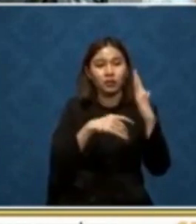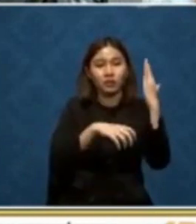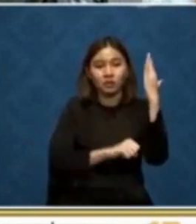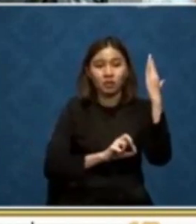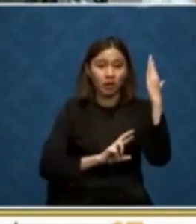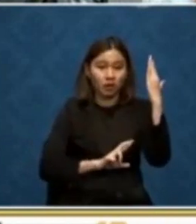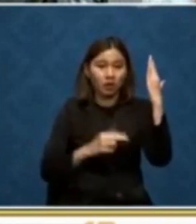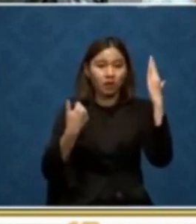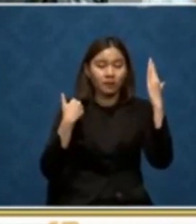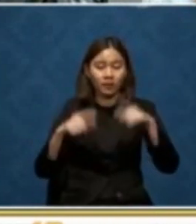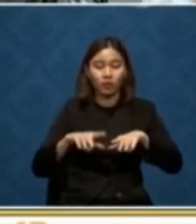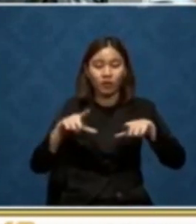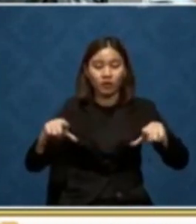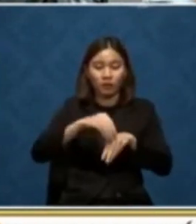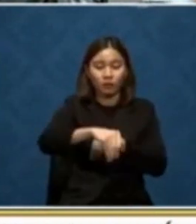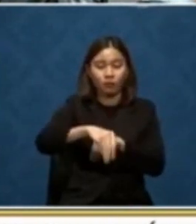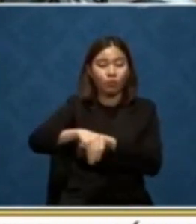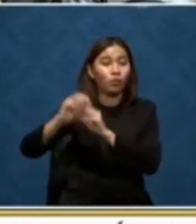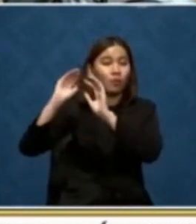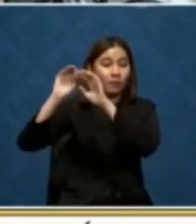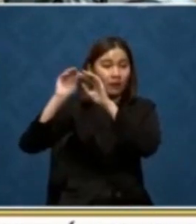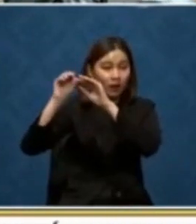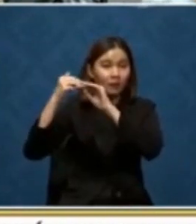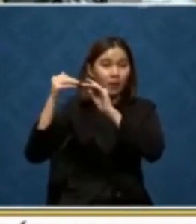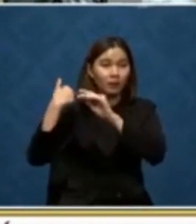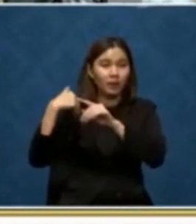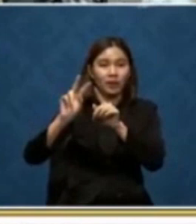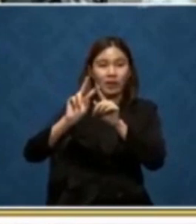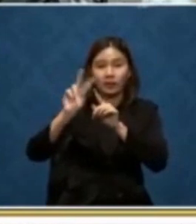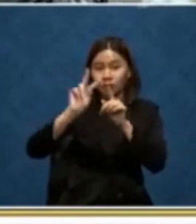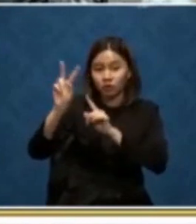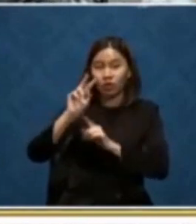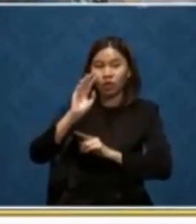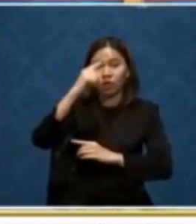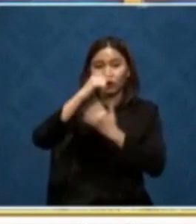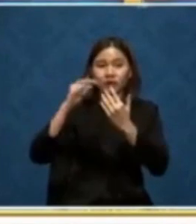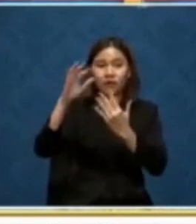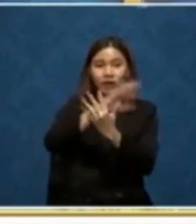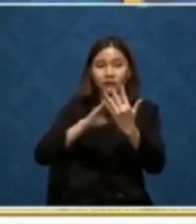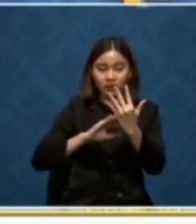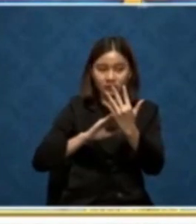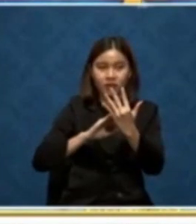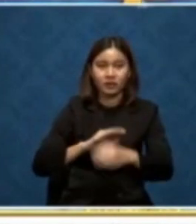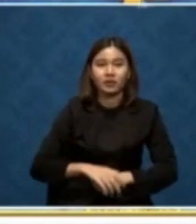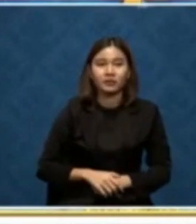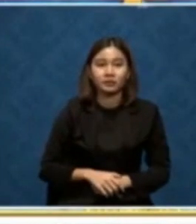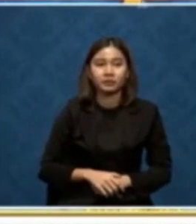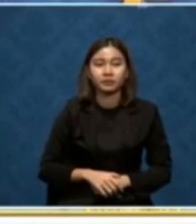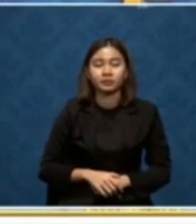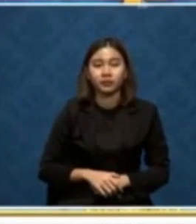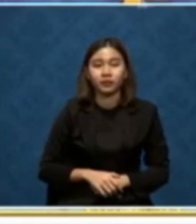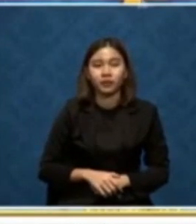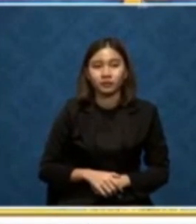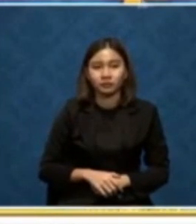านีมีพื้นที่ปลูกมะพร้าวมากเป็นอันดับ2ของประเทศรองจากประจวบคีรีขันธ์เพียงจังหวัดเดีย